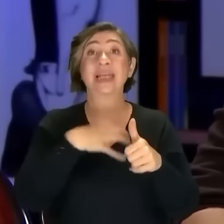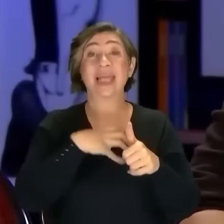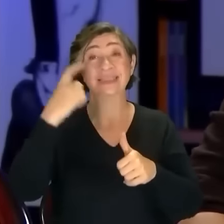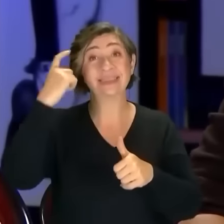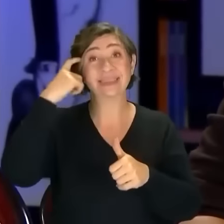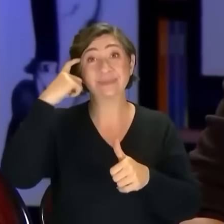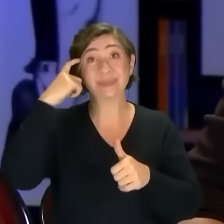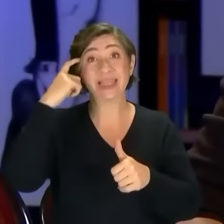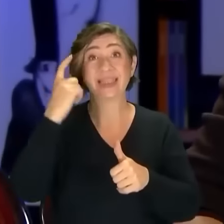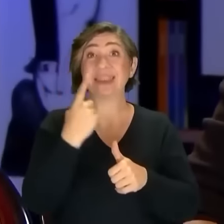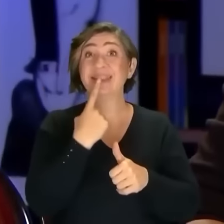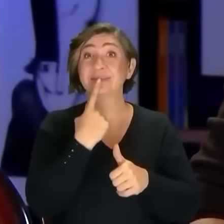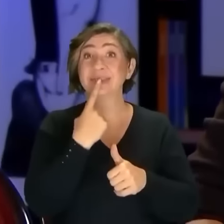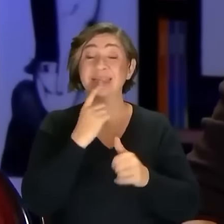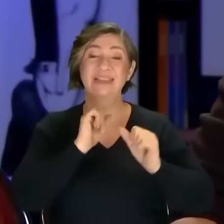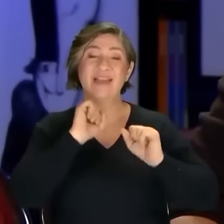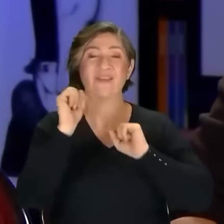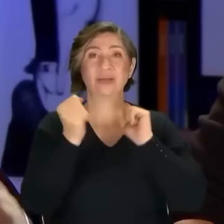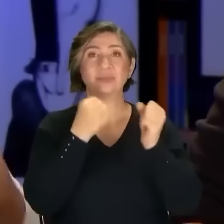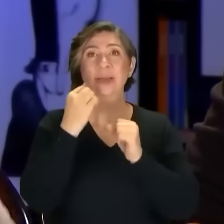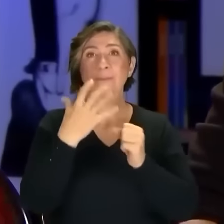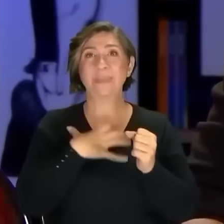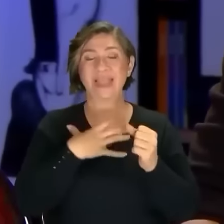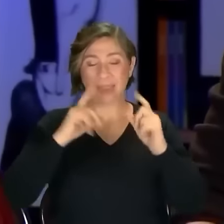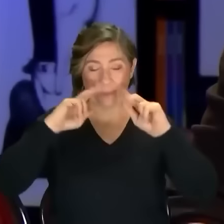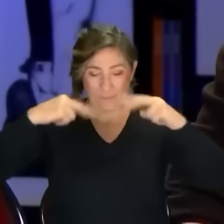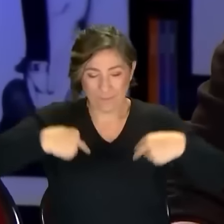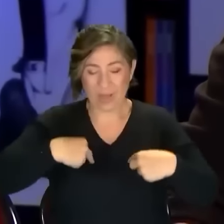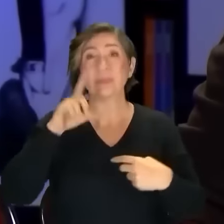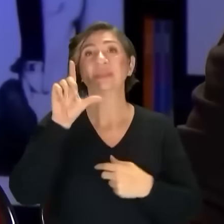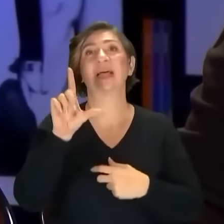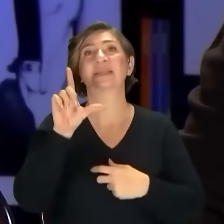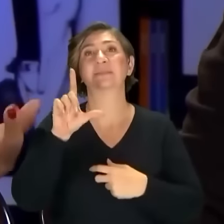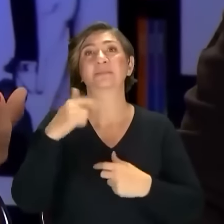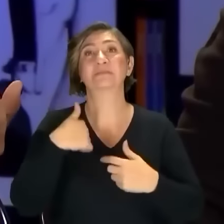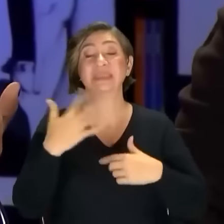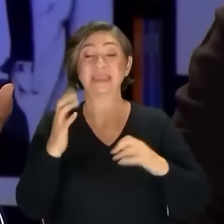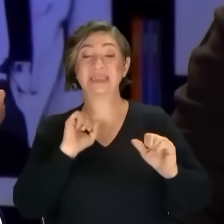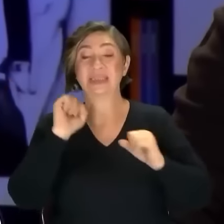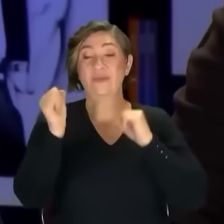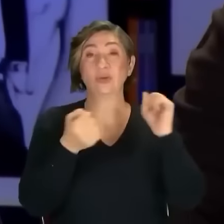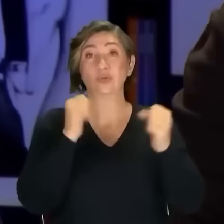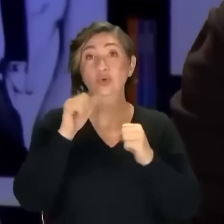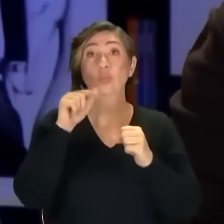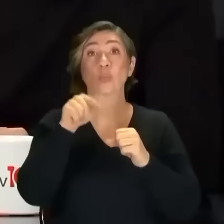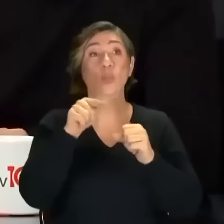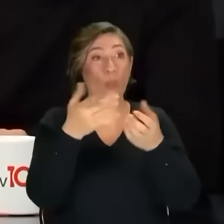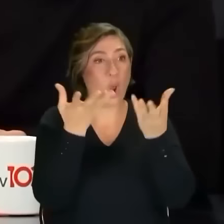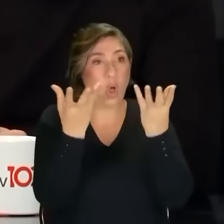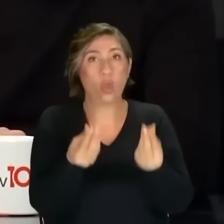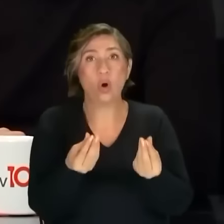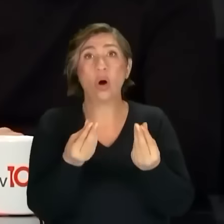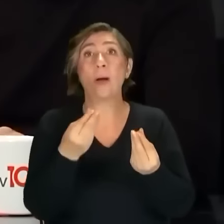zihnimizden dilimizden ve davranışımız bir kendimize dönüp bakmamız gerekiyor Biz nasıl davranıyoruz ki